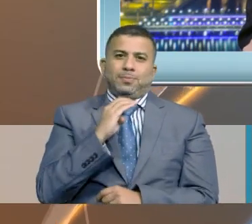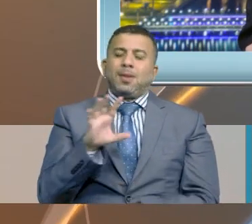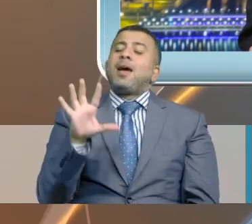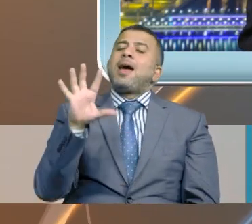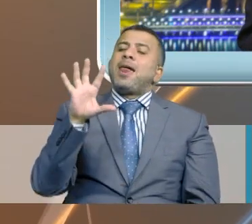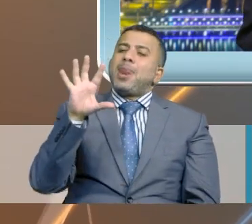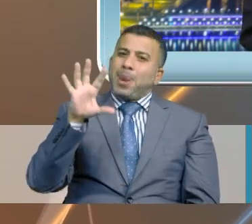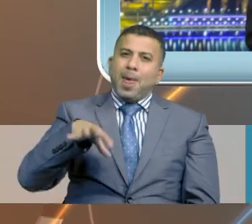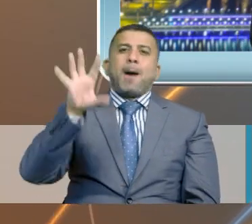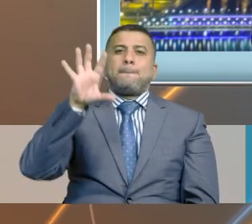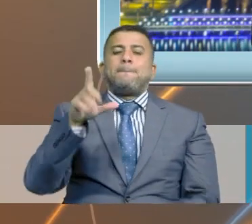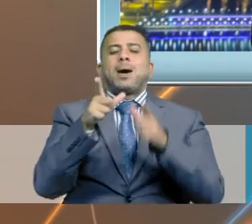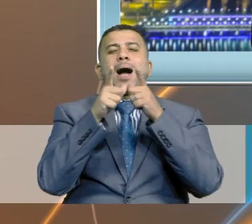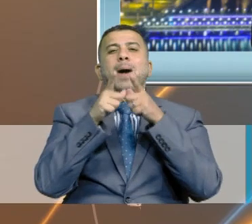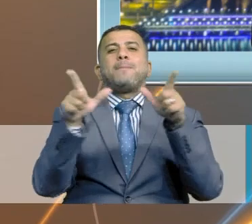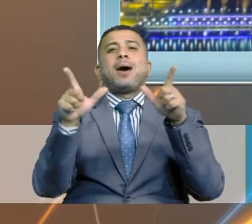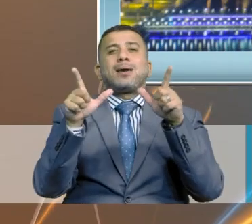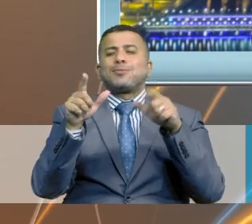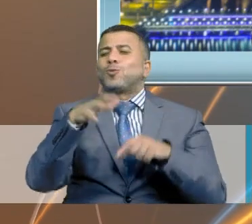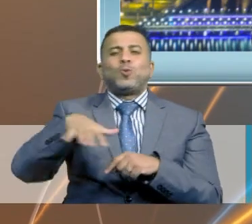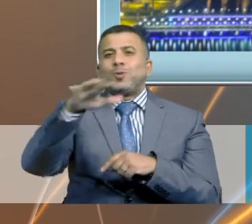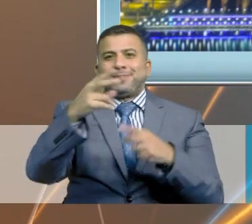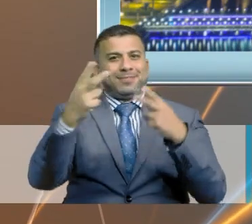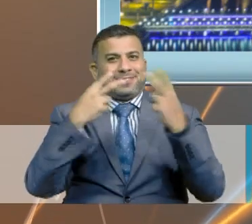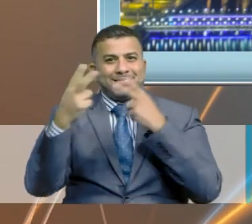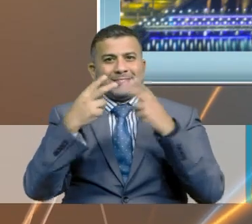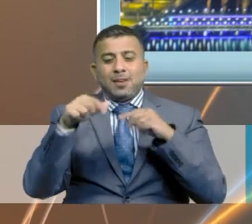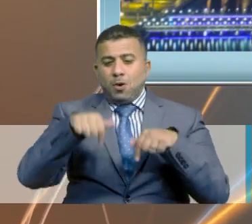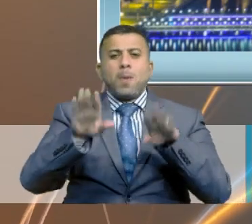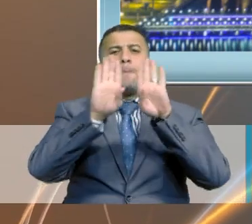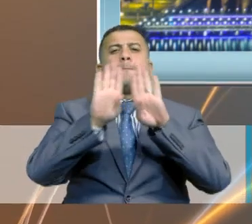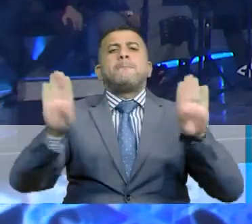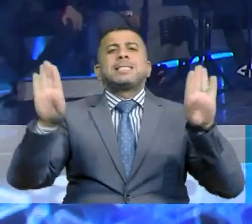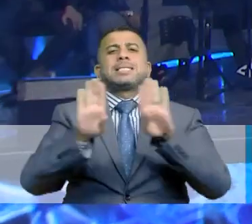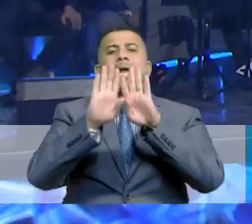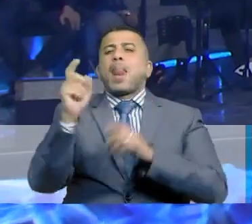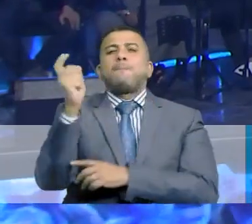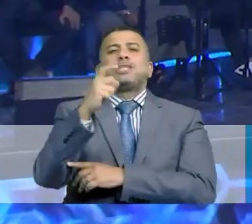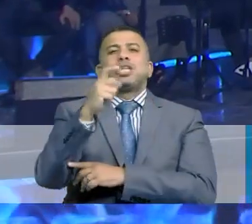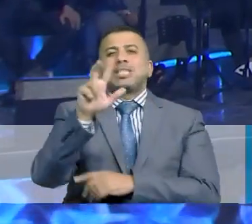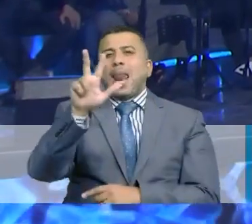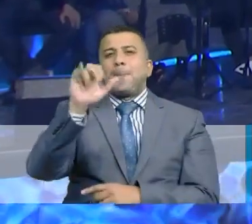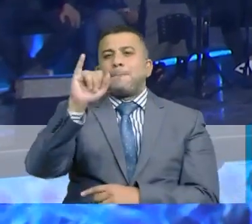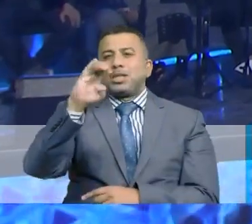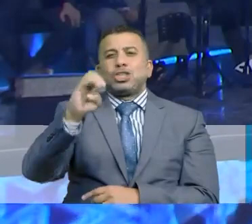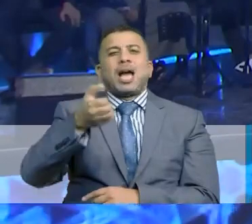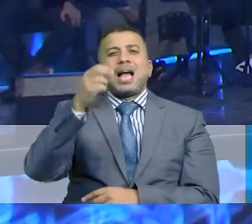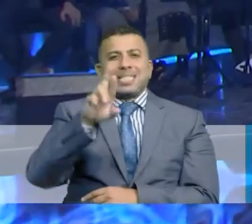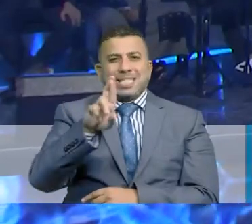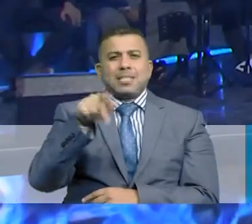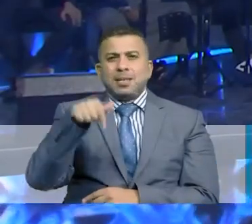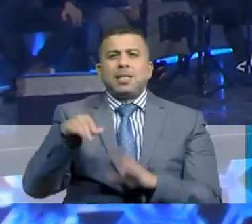نعم زملائي في مركز الأخبار، نتواجد حاليا هنا في مسرح المجاز بإمارة الشارقة حيث تجري